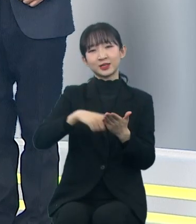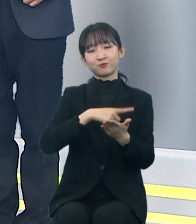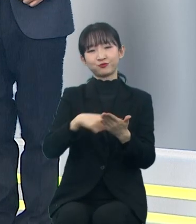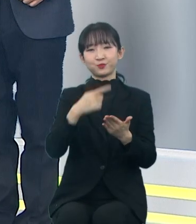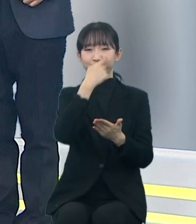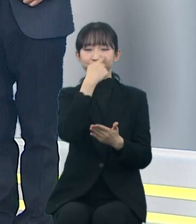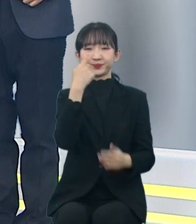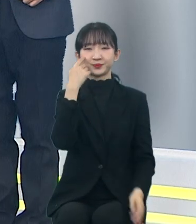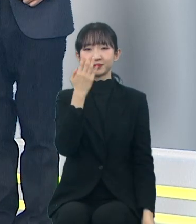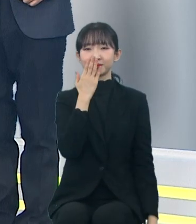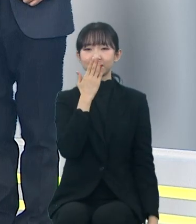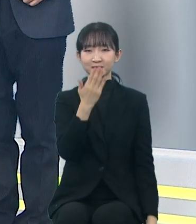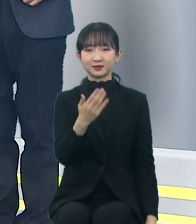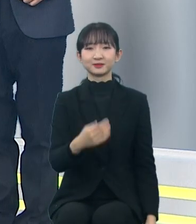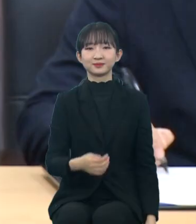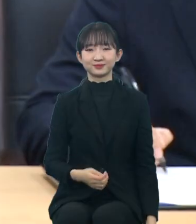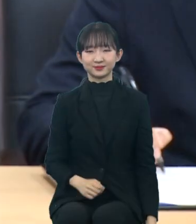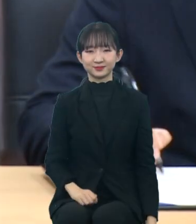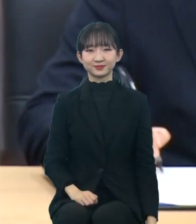NIB 이하영 기자의 보도입니다.